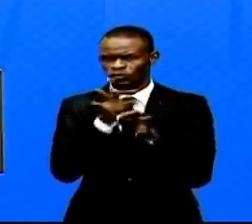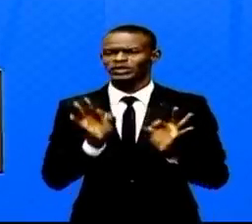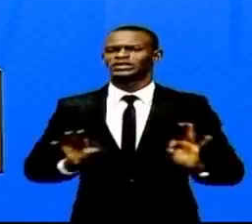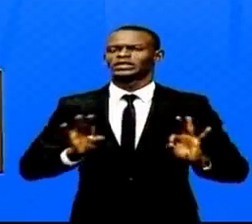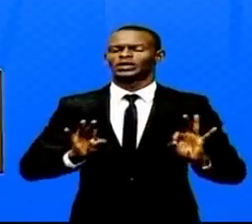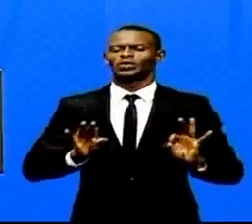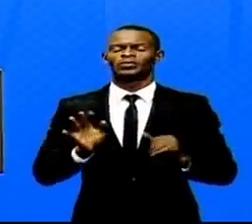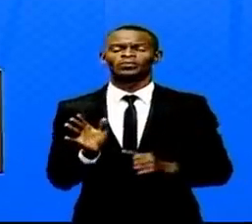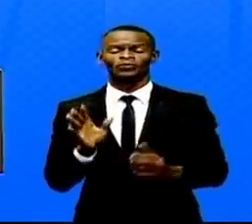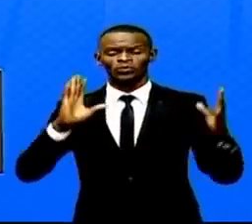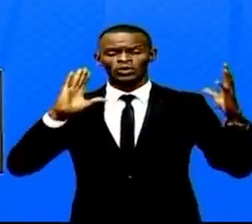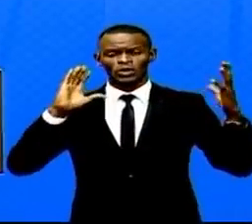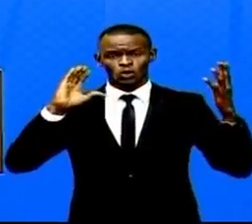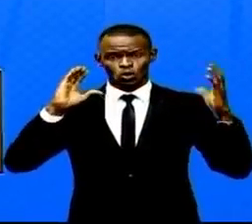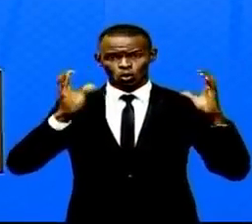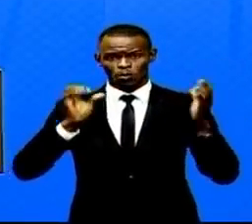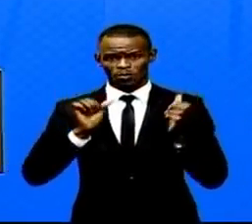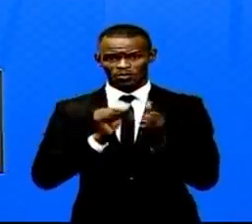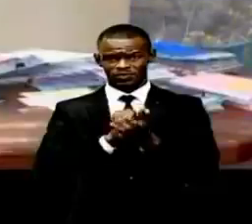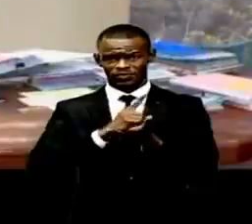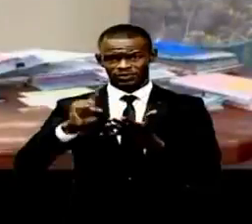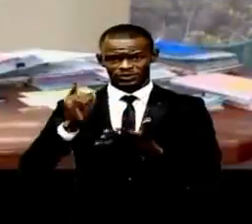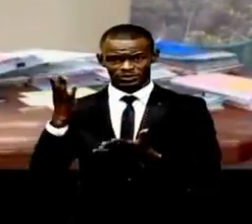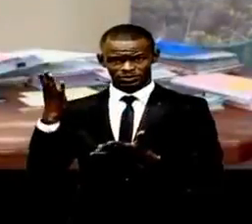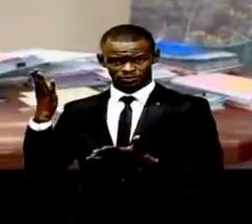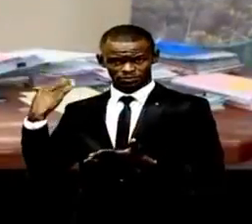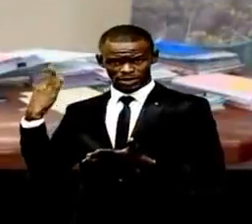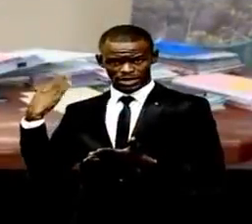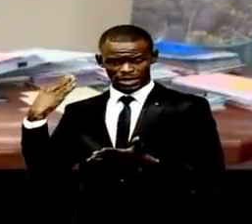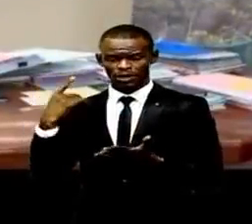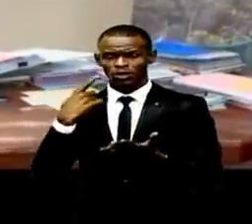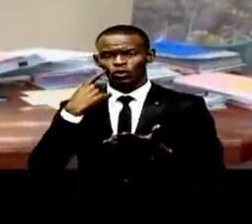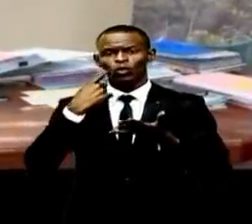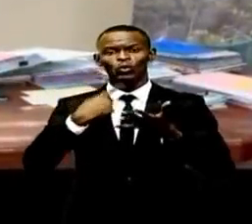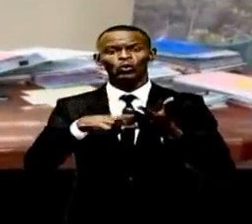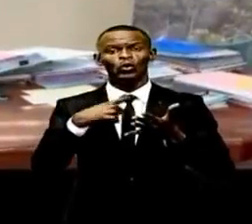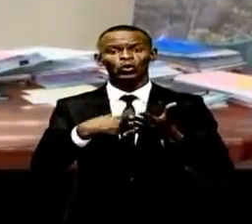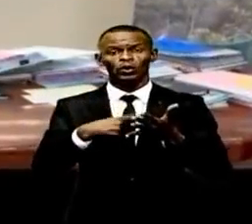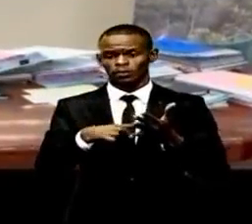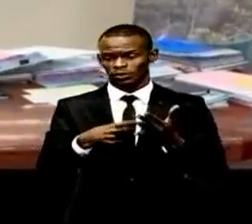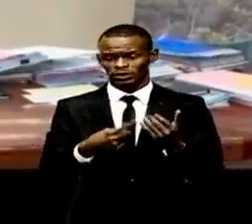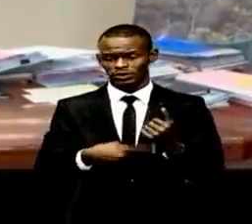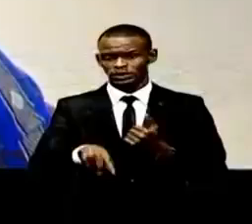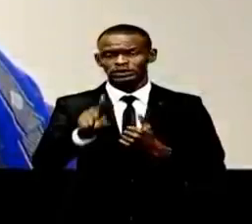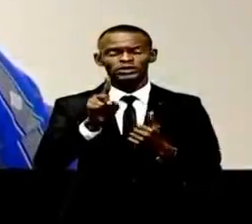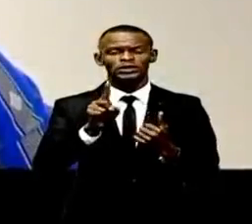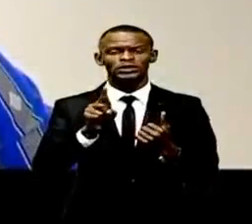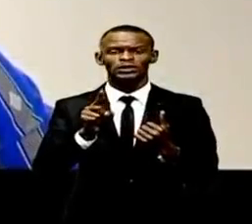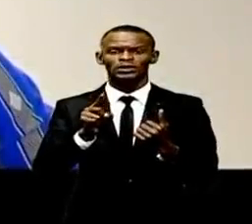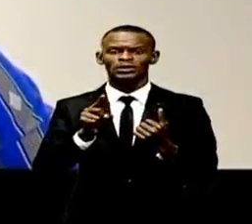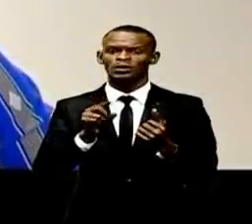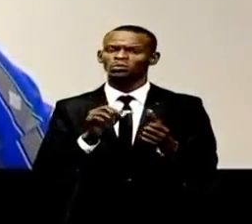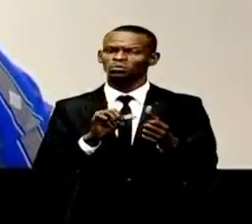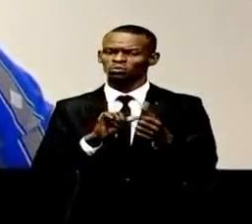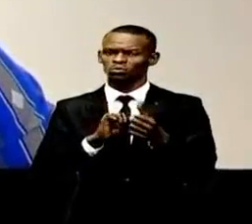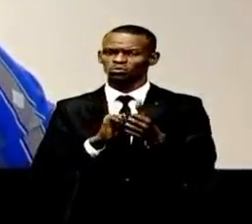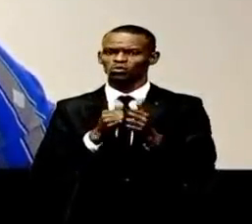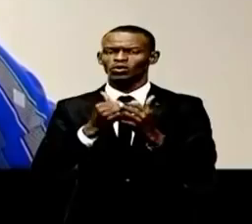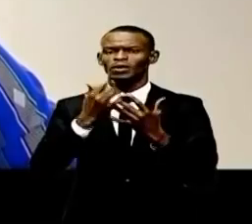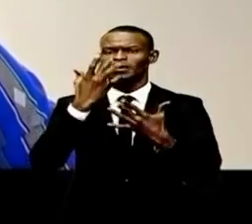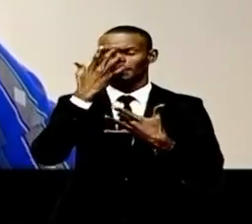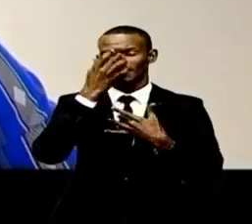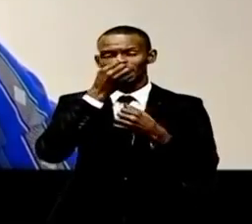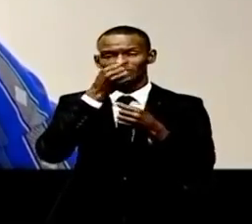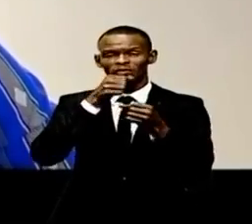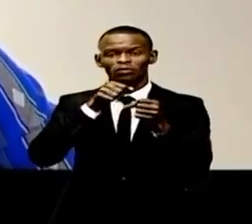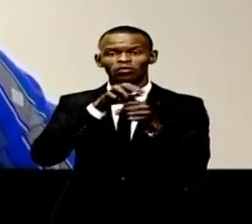Comparé à la semaine épidémiologique précédente, il a été observé une tendance à la baisse de l'incidence de cas de